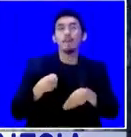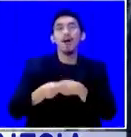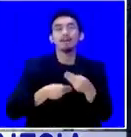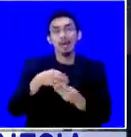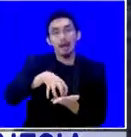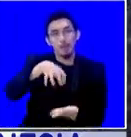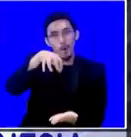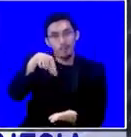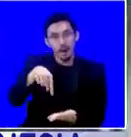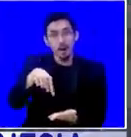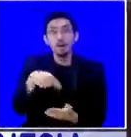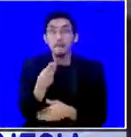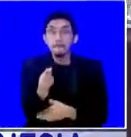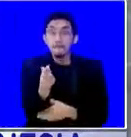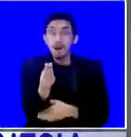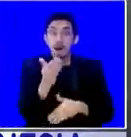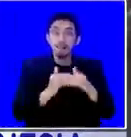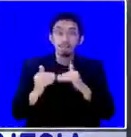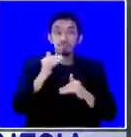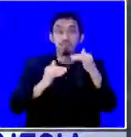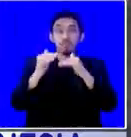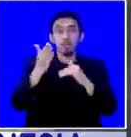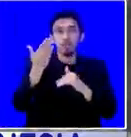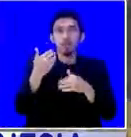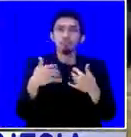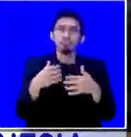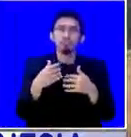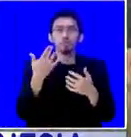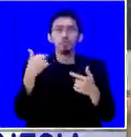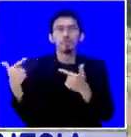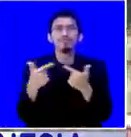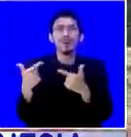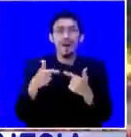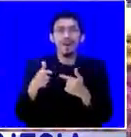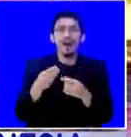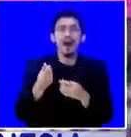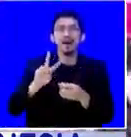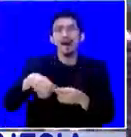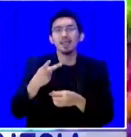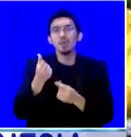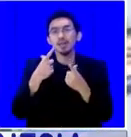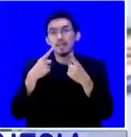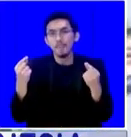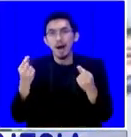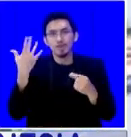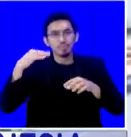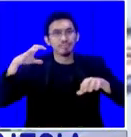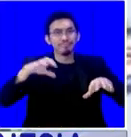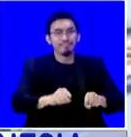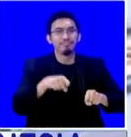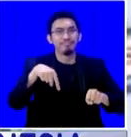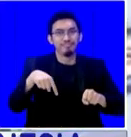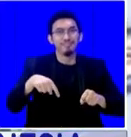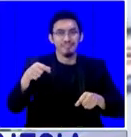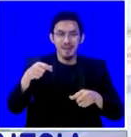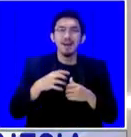pembangunan gedung ini awalnya berasal dari dana rampasan perang atau kompensasi dari pemerintah Jepang sebagai konsekuensi penjajahannya di Indonesia setelah kalah dalam perang